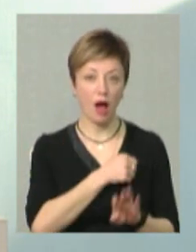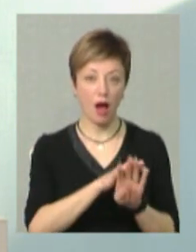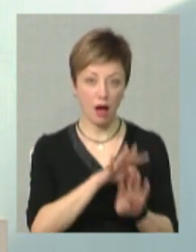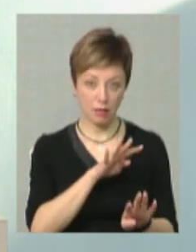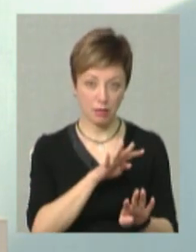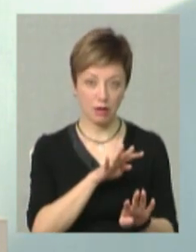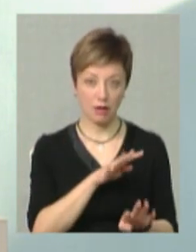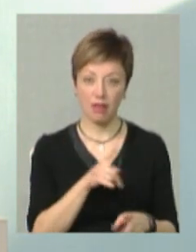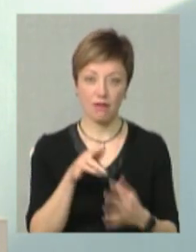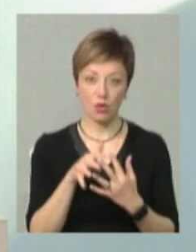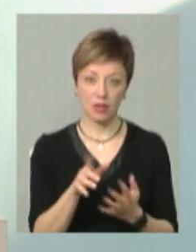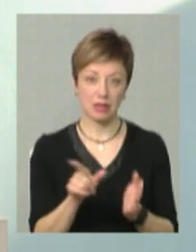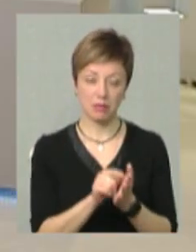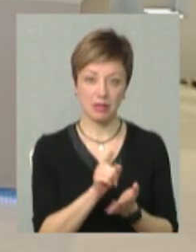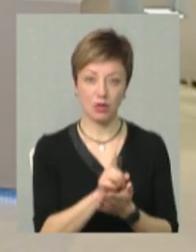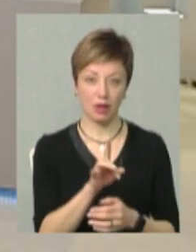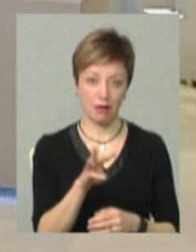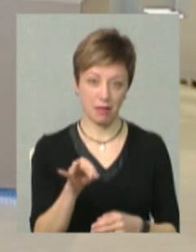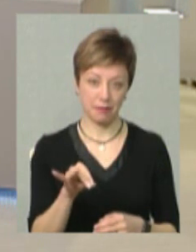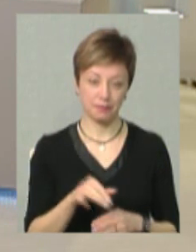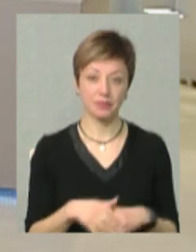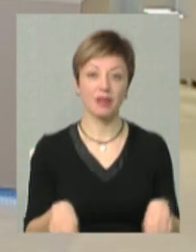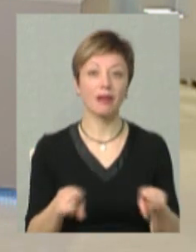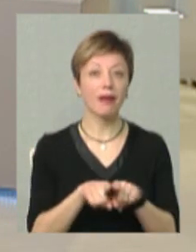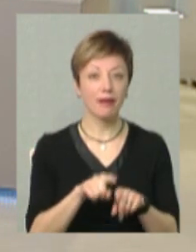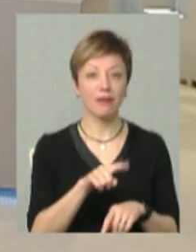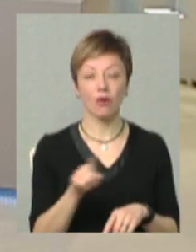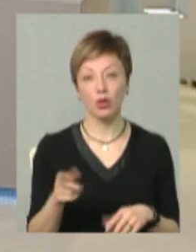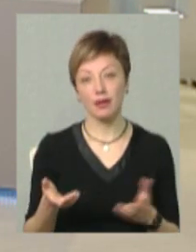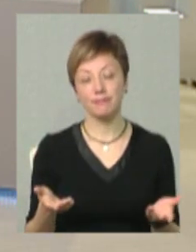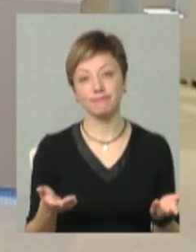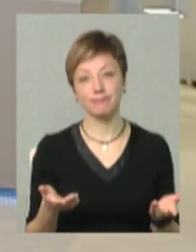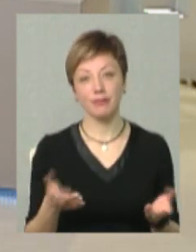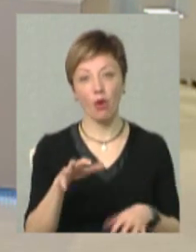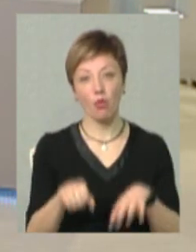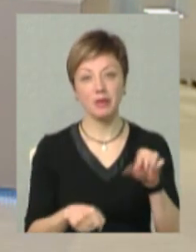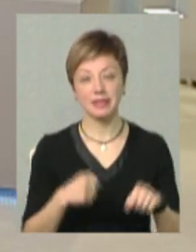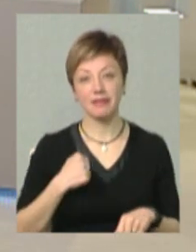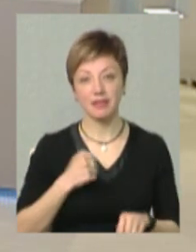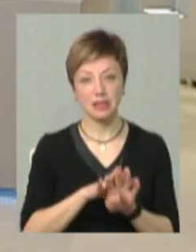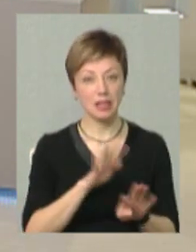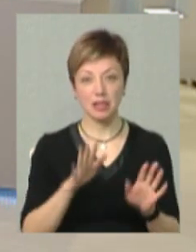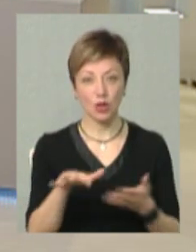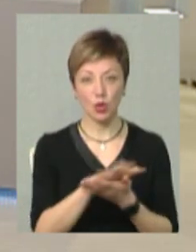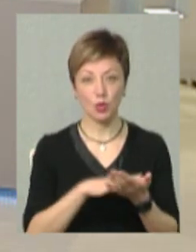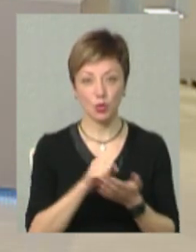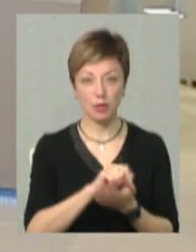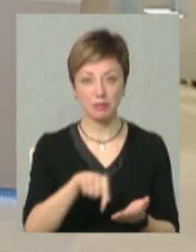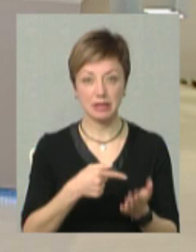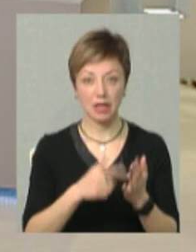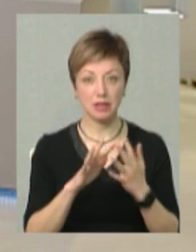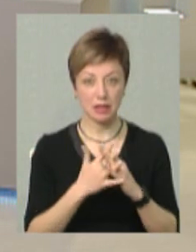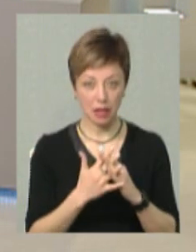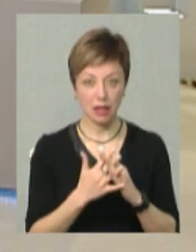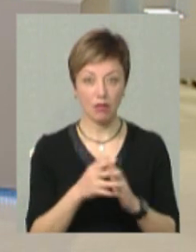на полі бою, не воюєте з пенсіонерами. От такі вони. Окупаційні війська не тільки руйнують наші міста і